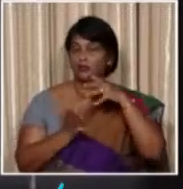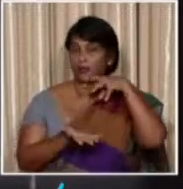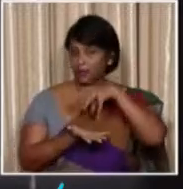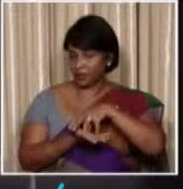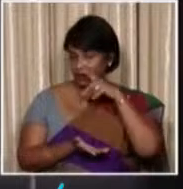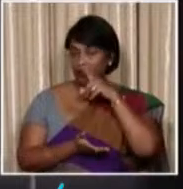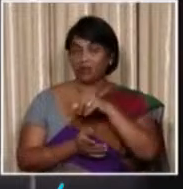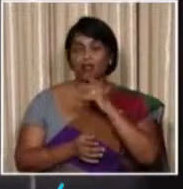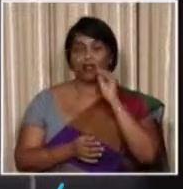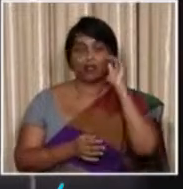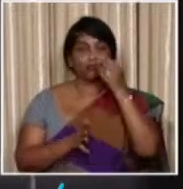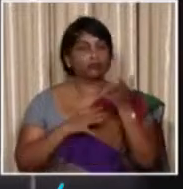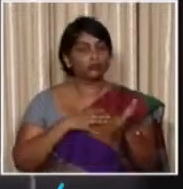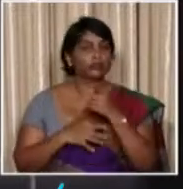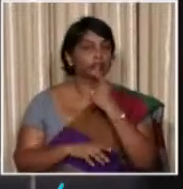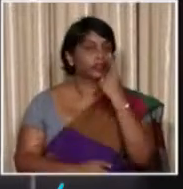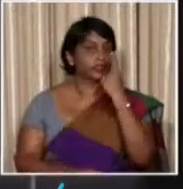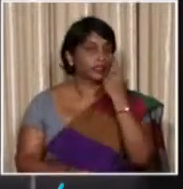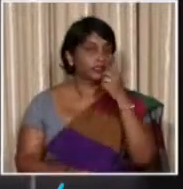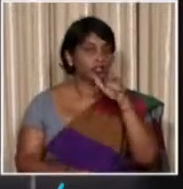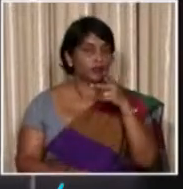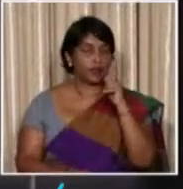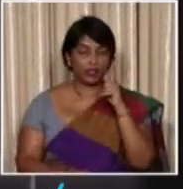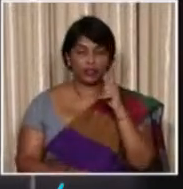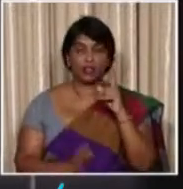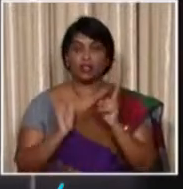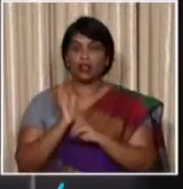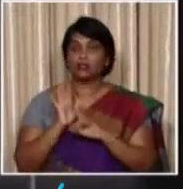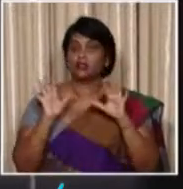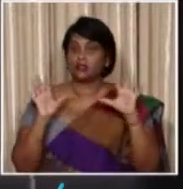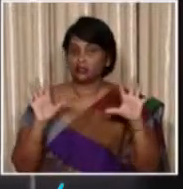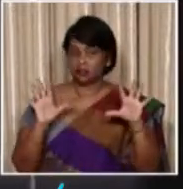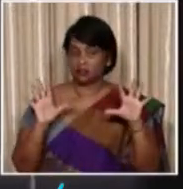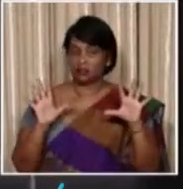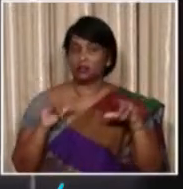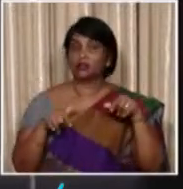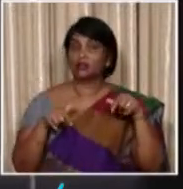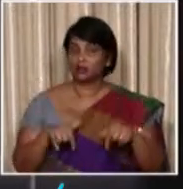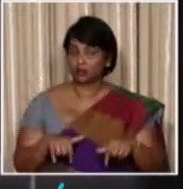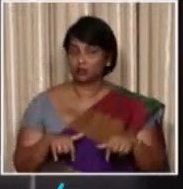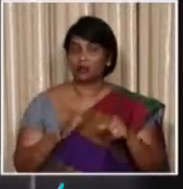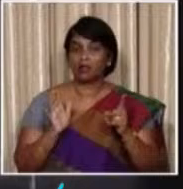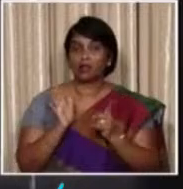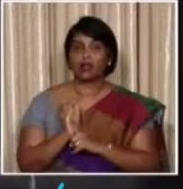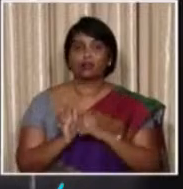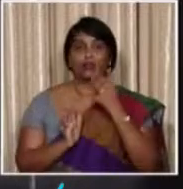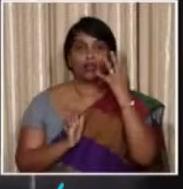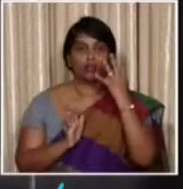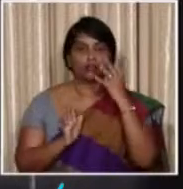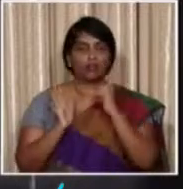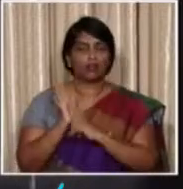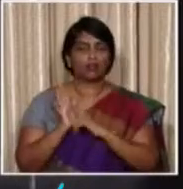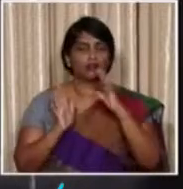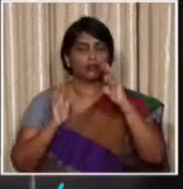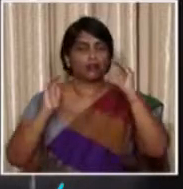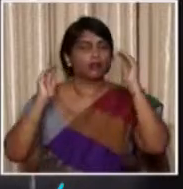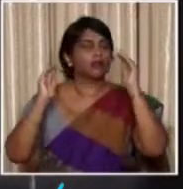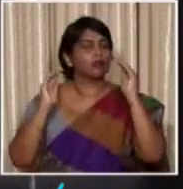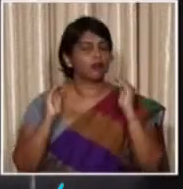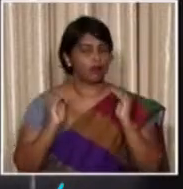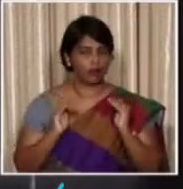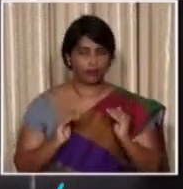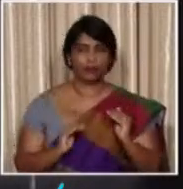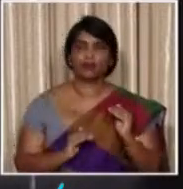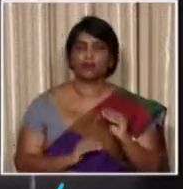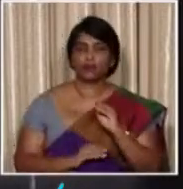me mahadweepe aligahanaya 1970 di laksha 10 me wena vita eka laksha 4kata 6kata athara pramanayakata bahala